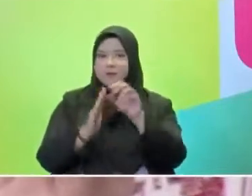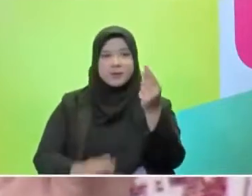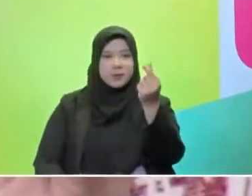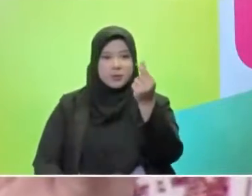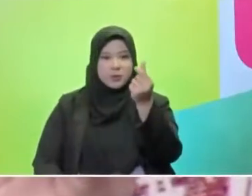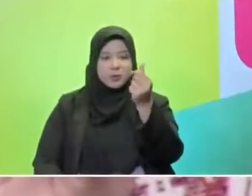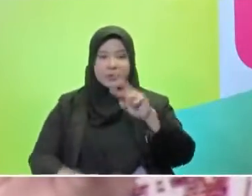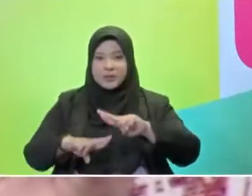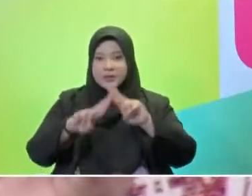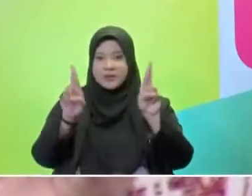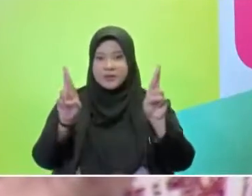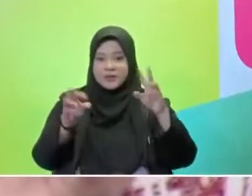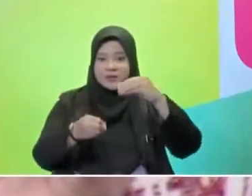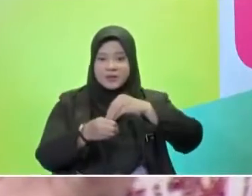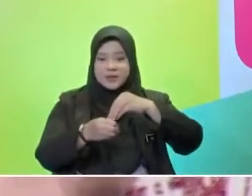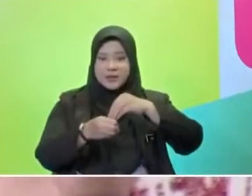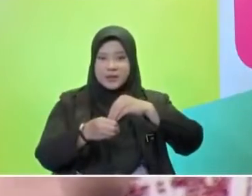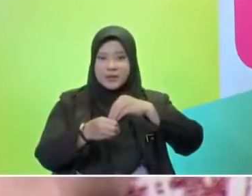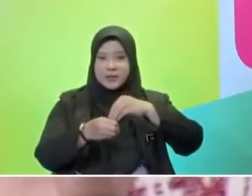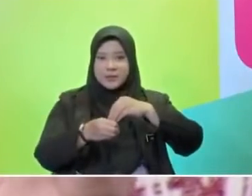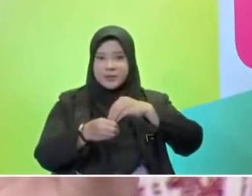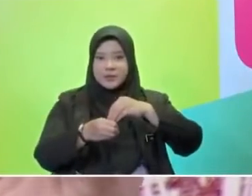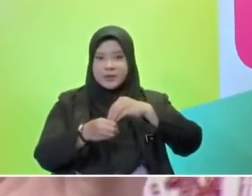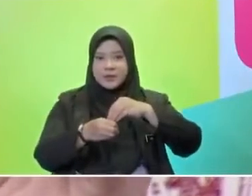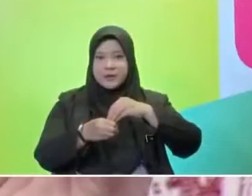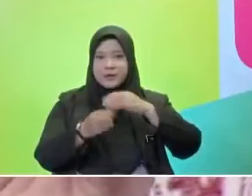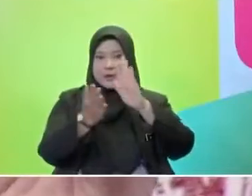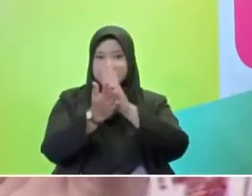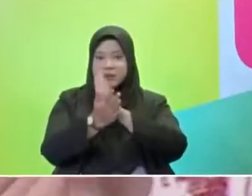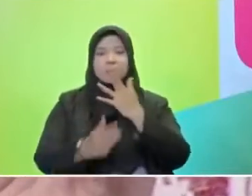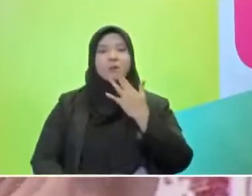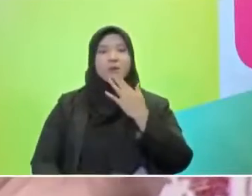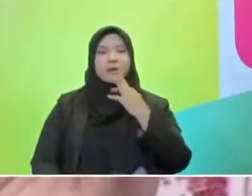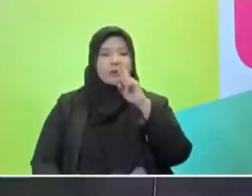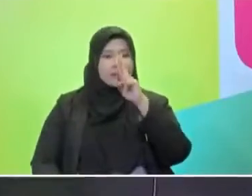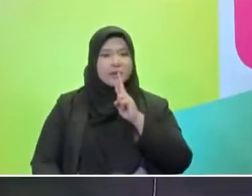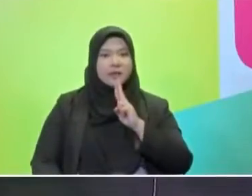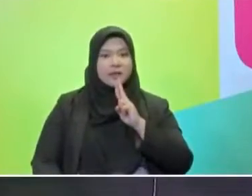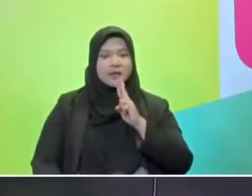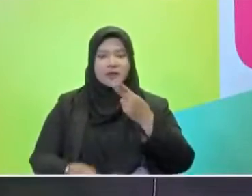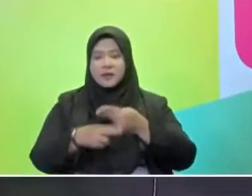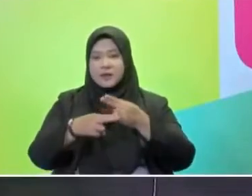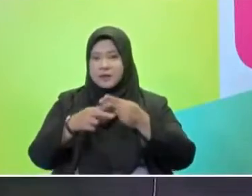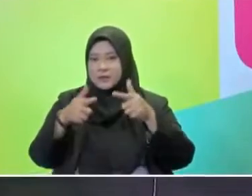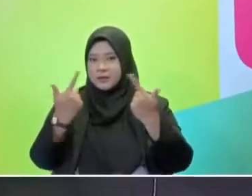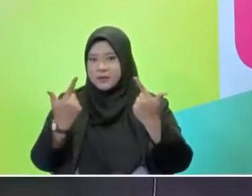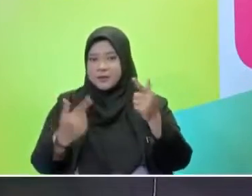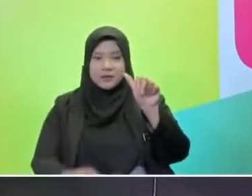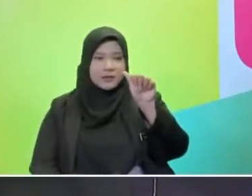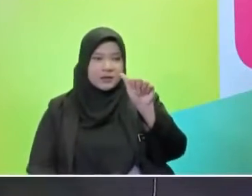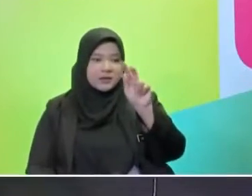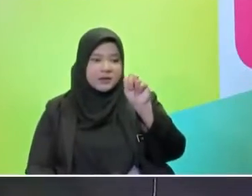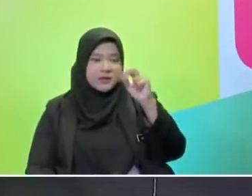selalu? Kalau rakan Cina saya suka sebut ampau. Ampau. Ampau berisi selalunya duitlah